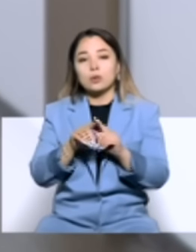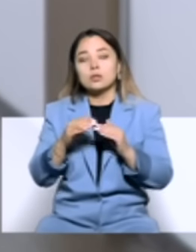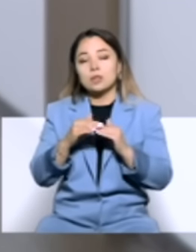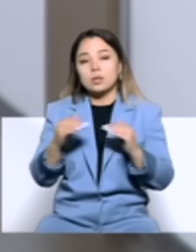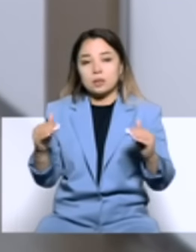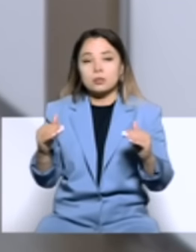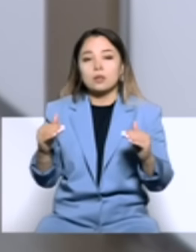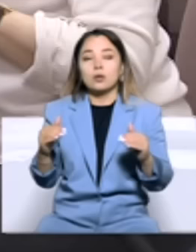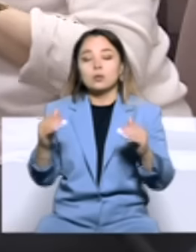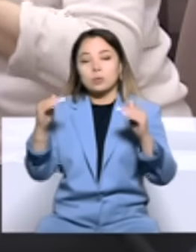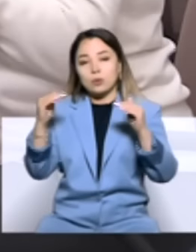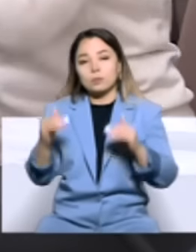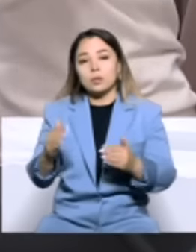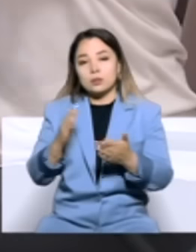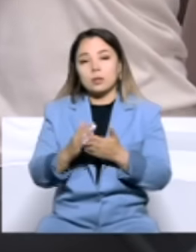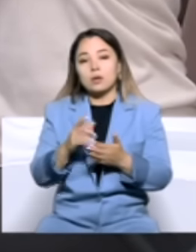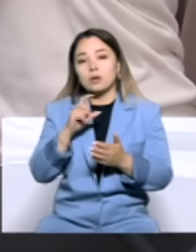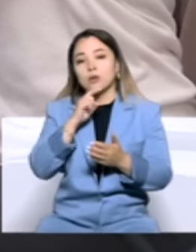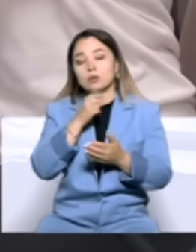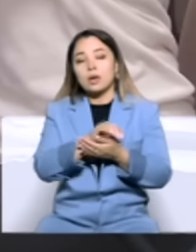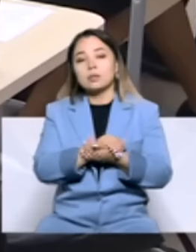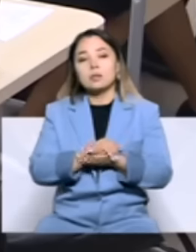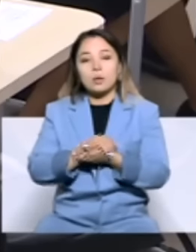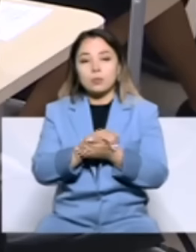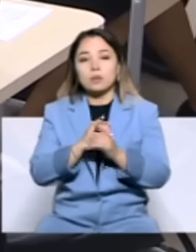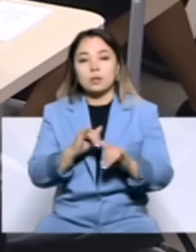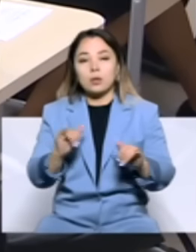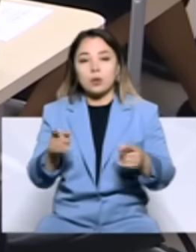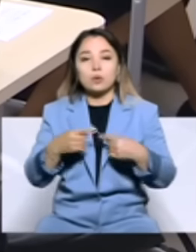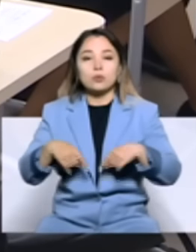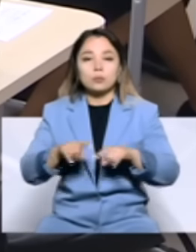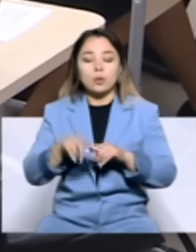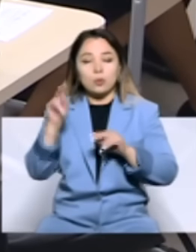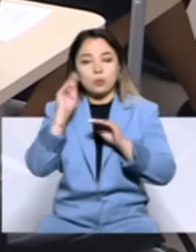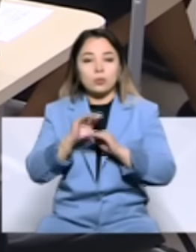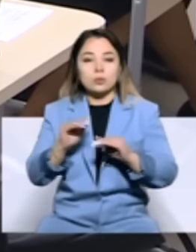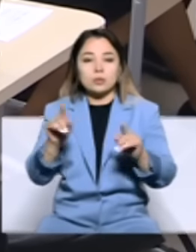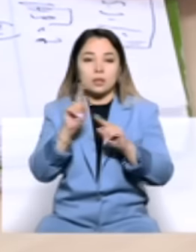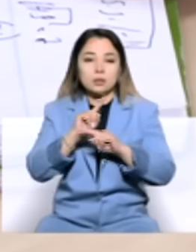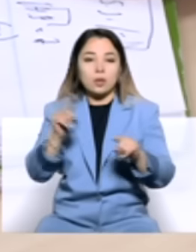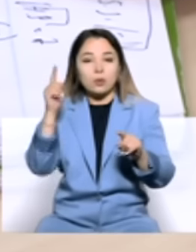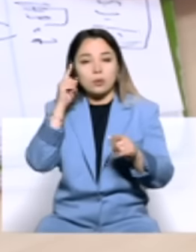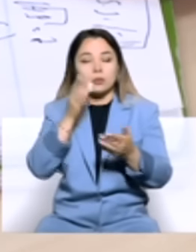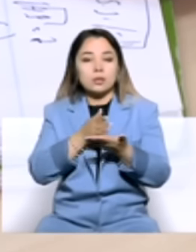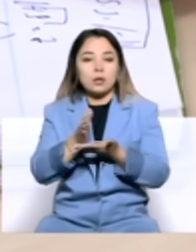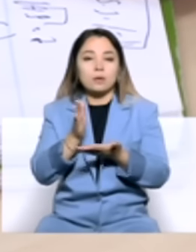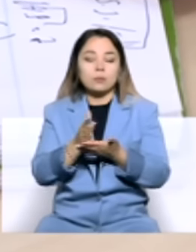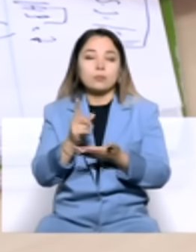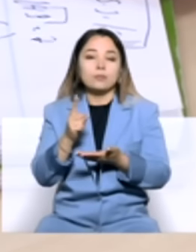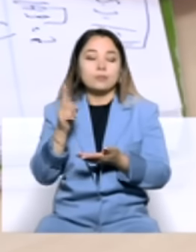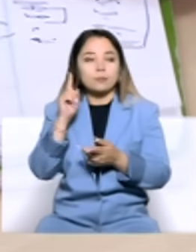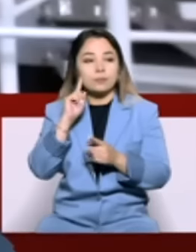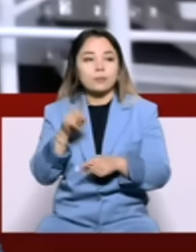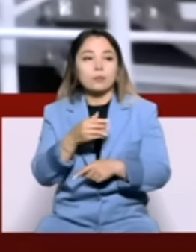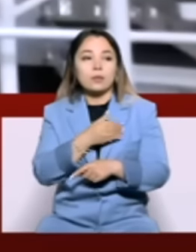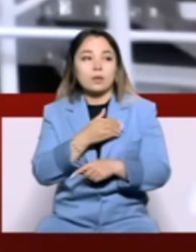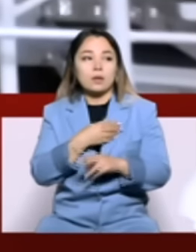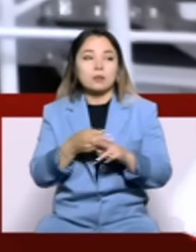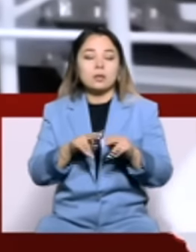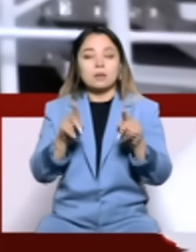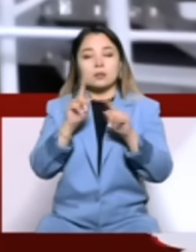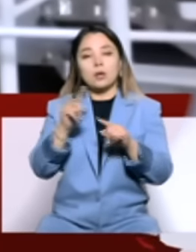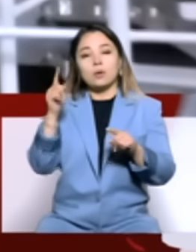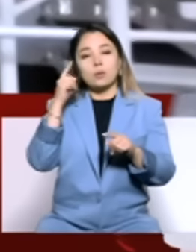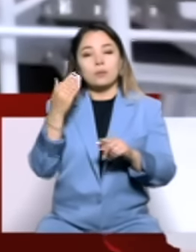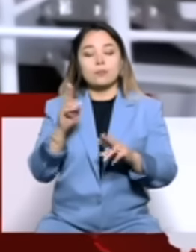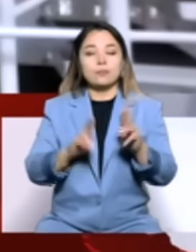деңгейі төменірек. Экономикалық ынтымақтастық және даму ұйымы оқушылардың креативті ойлау дағдысын неге білгісі келді? Креативті ойлау